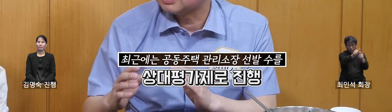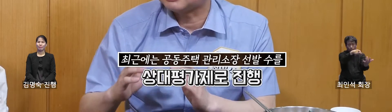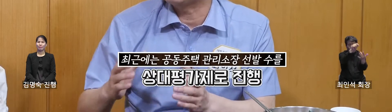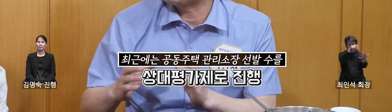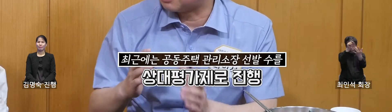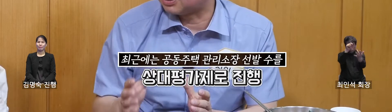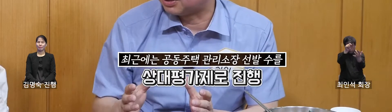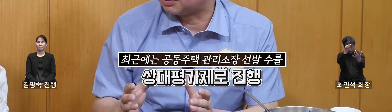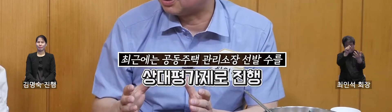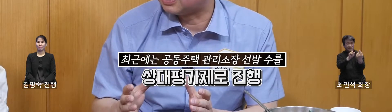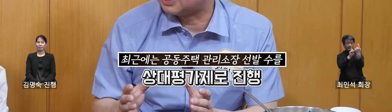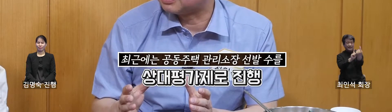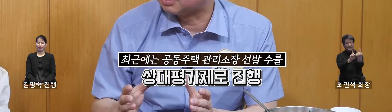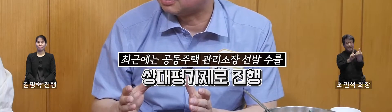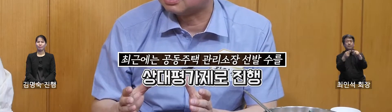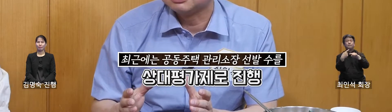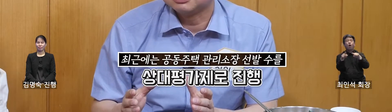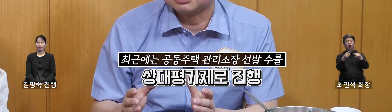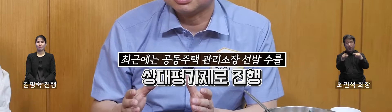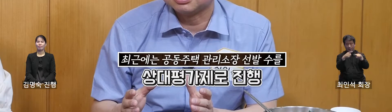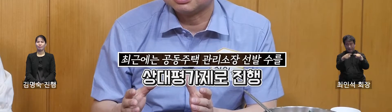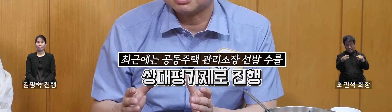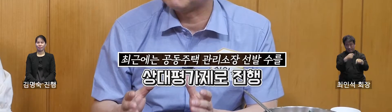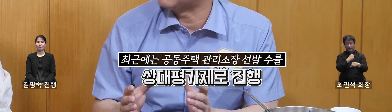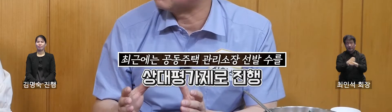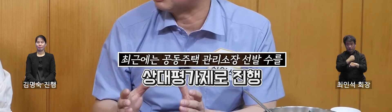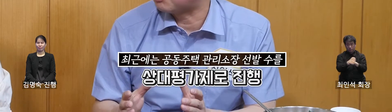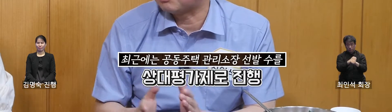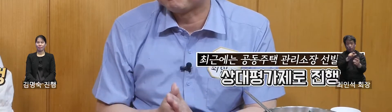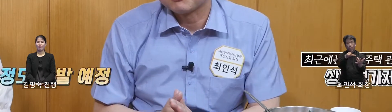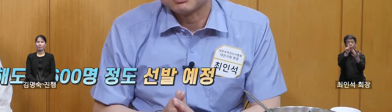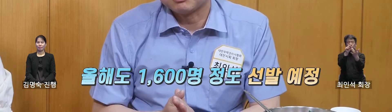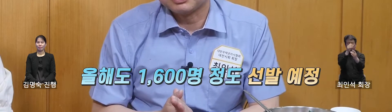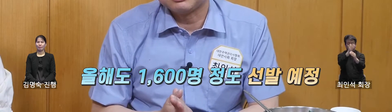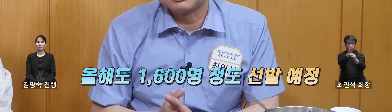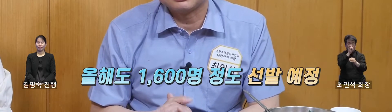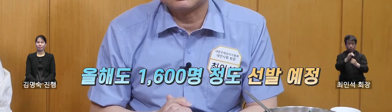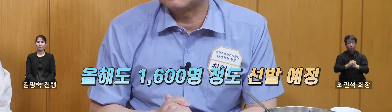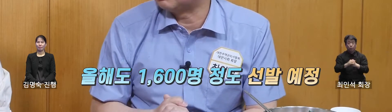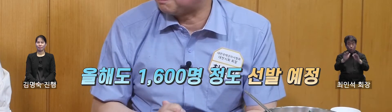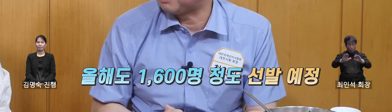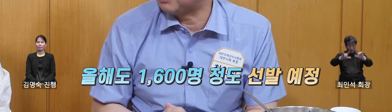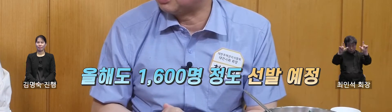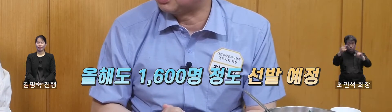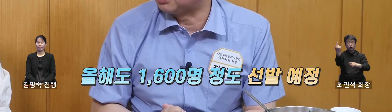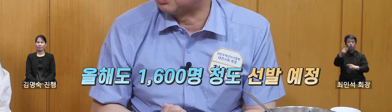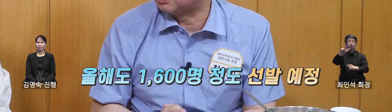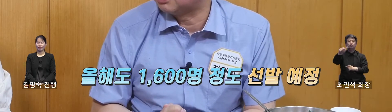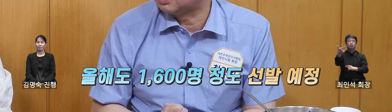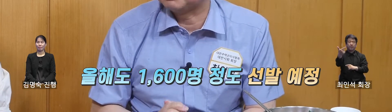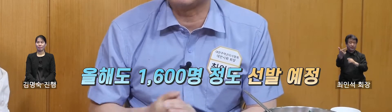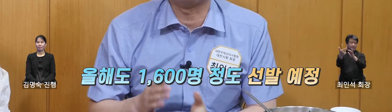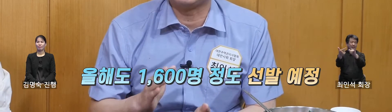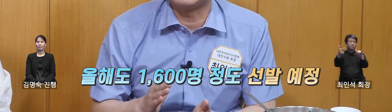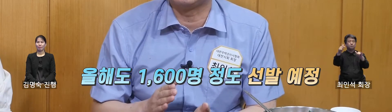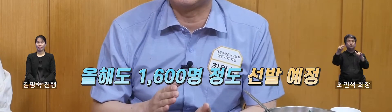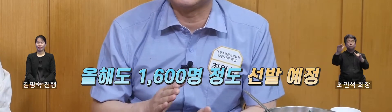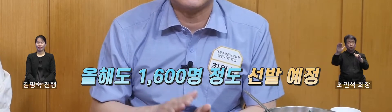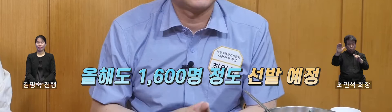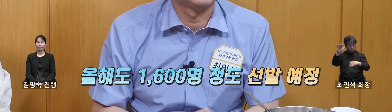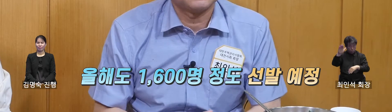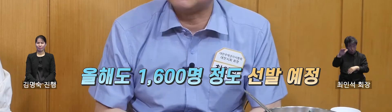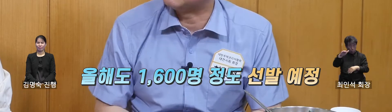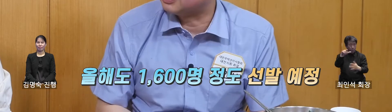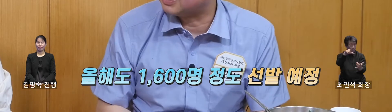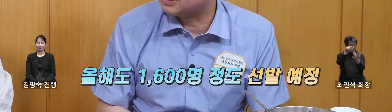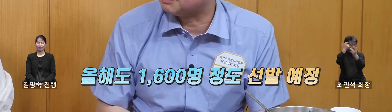인원수를 상대평가제로 전환이 돼서 이제 선발을 하고 있고 올해도 한 1,600명 정도 지금 선발 예정이